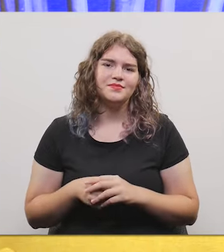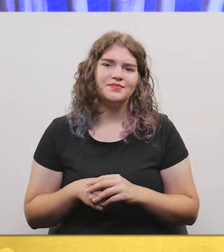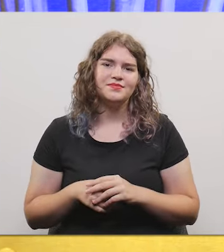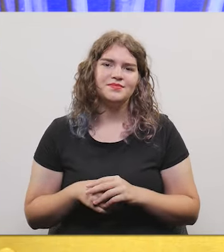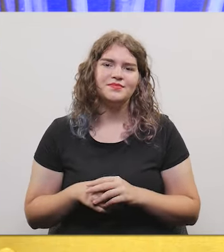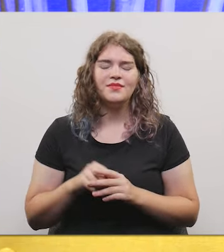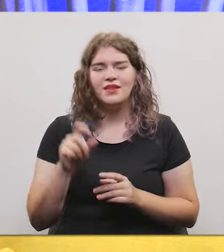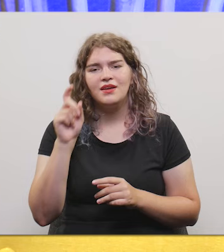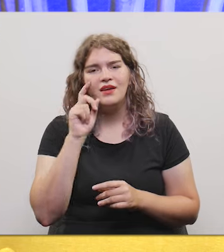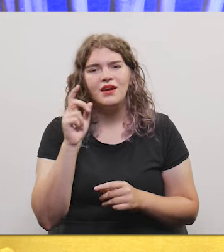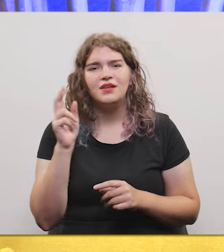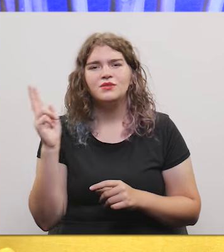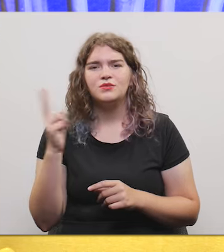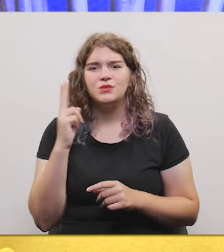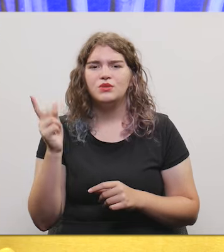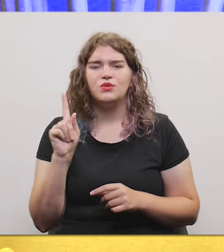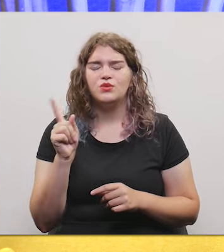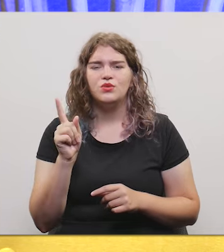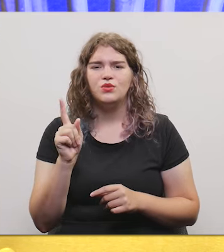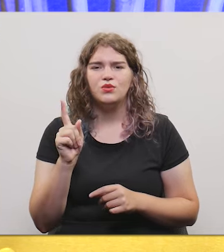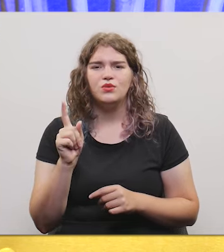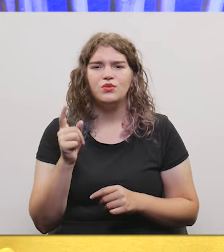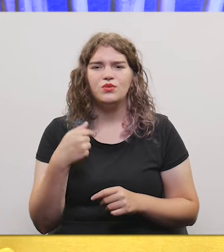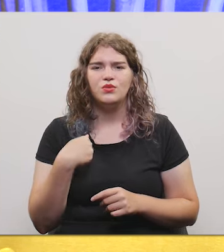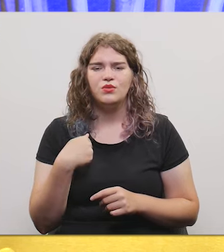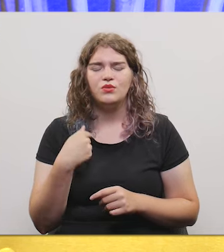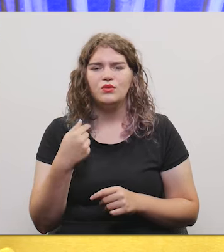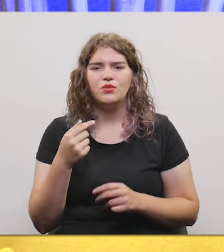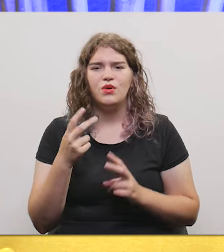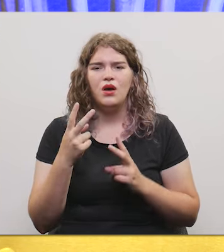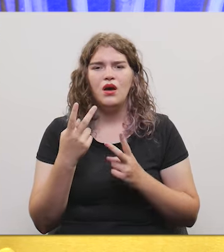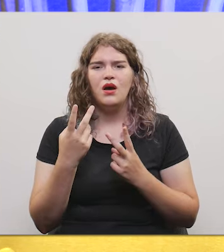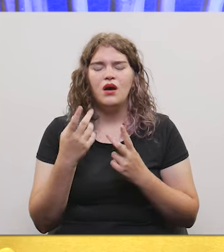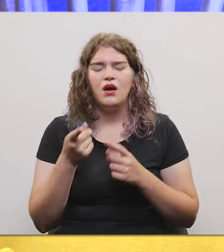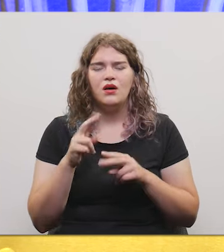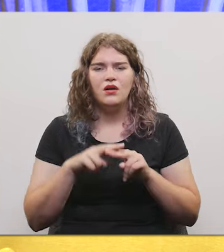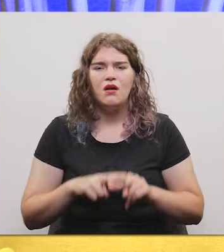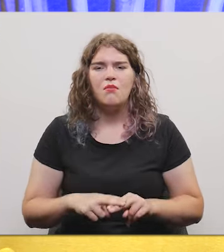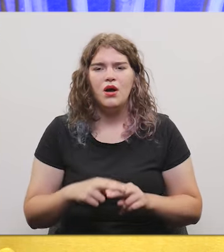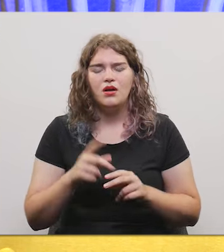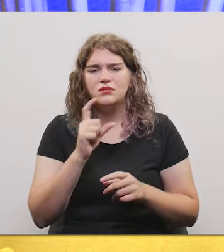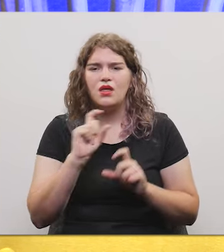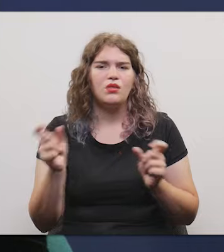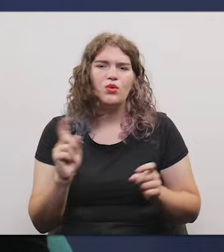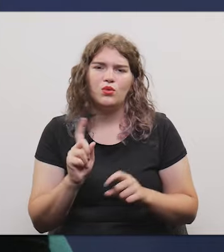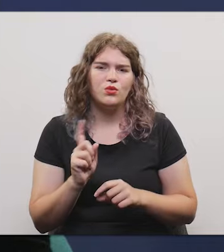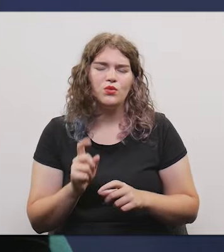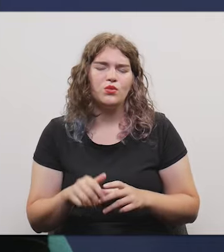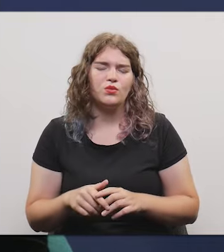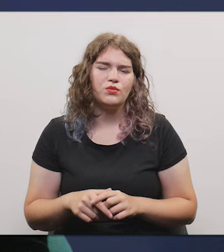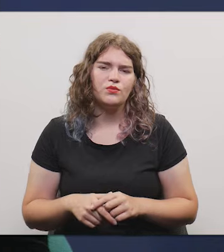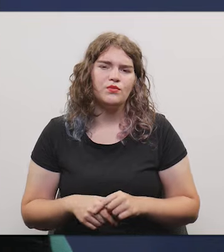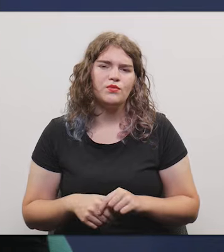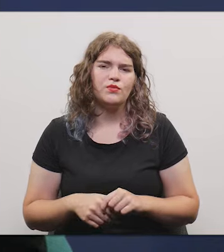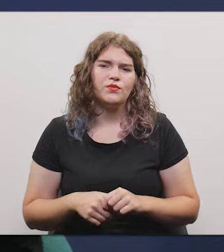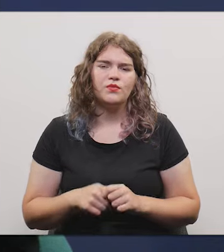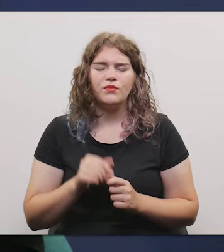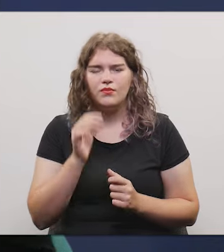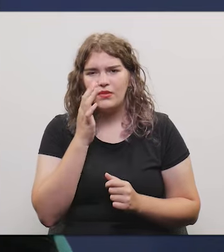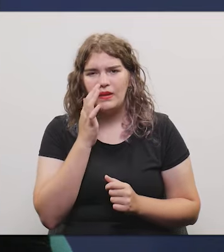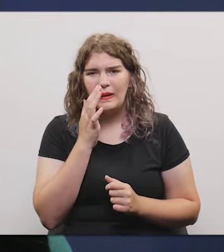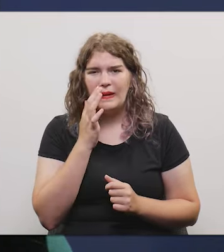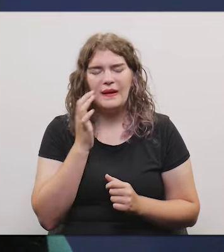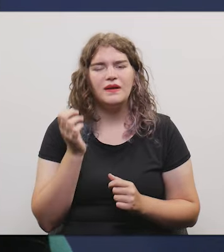Dar cred că Dumnezeu nu a rămas dator și le-a binecuvântat. Cu siguranță. Și voi